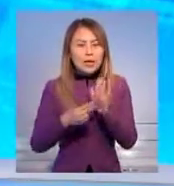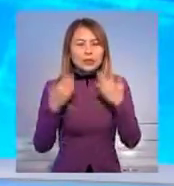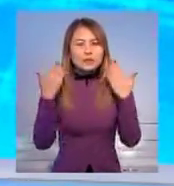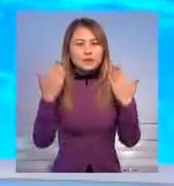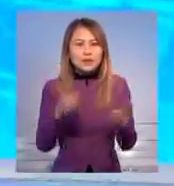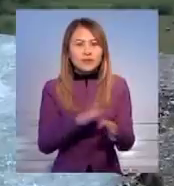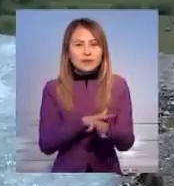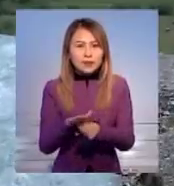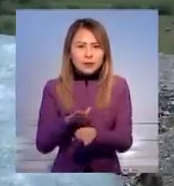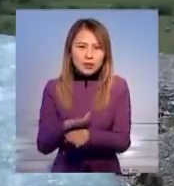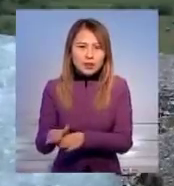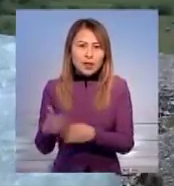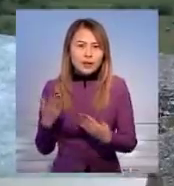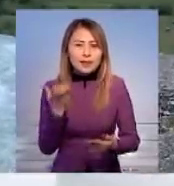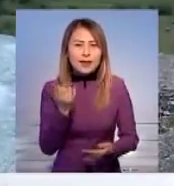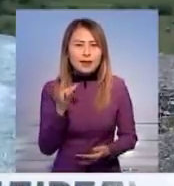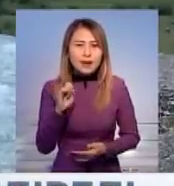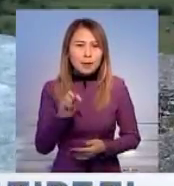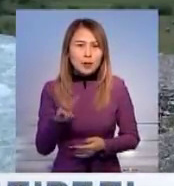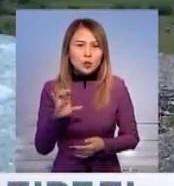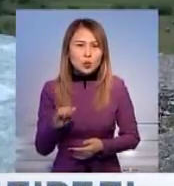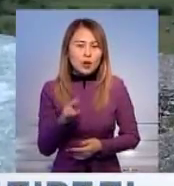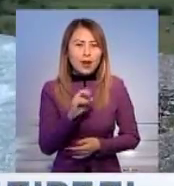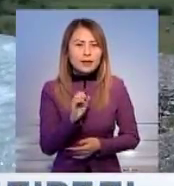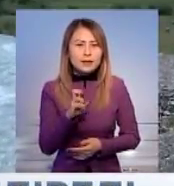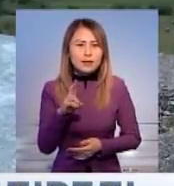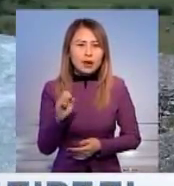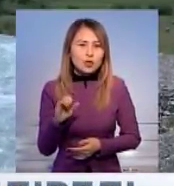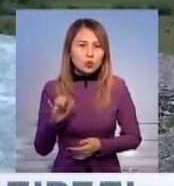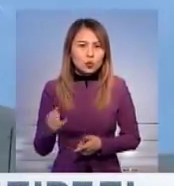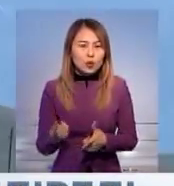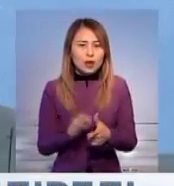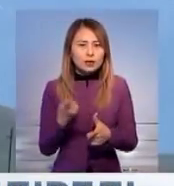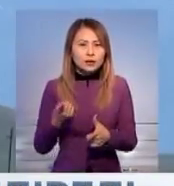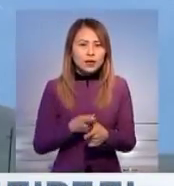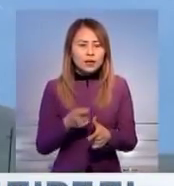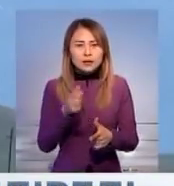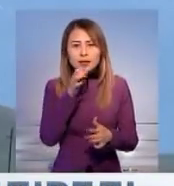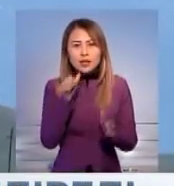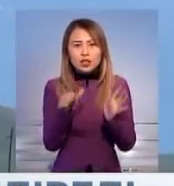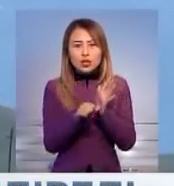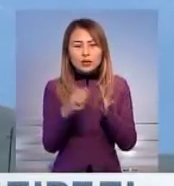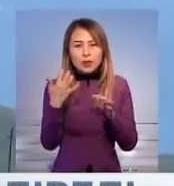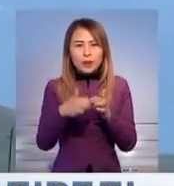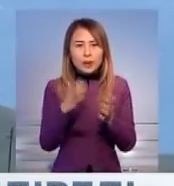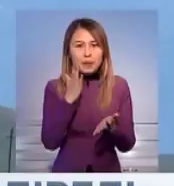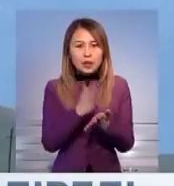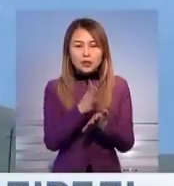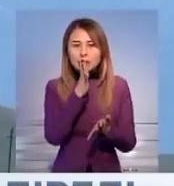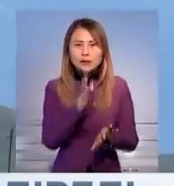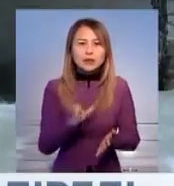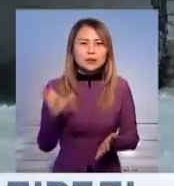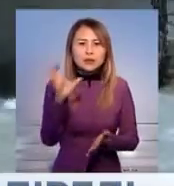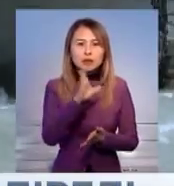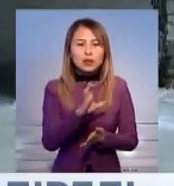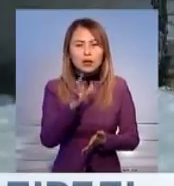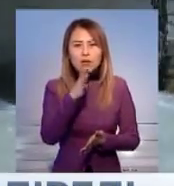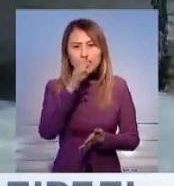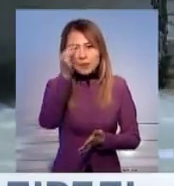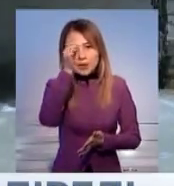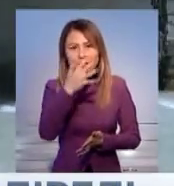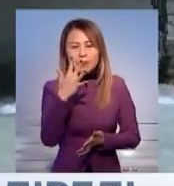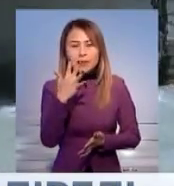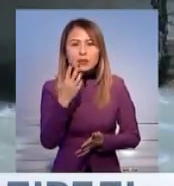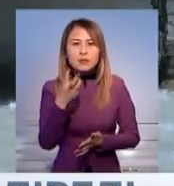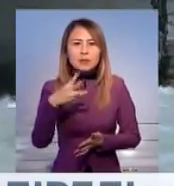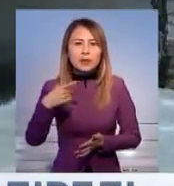жатыр. Атап айтсақ, Сайрам су мен Қасқасу өзенінің бойында 6 шағын су электр станциясы бой көтереді. Алдағы 42 айында қуаттылығы